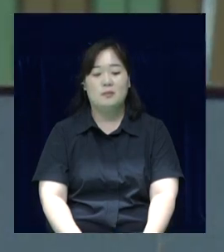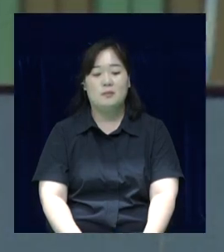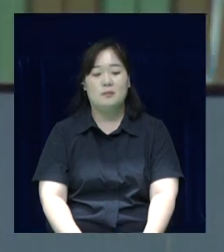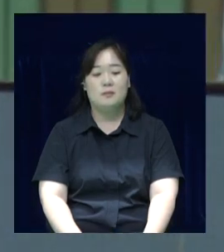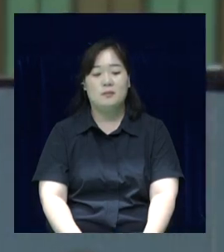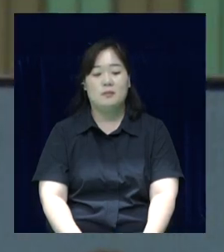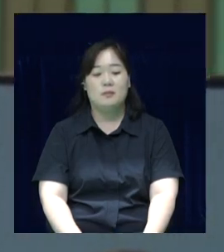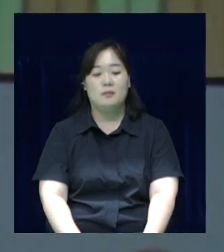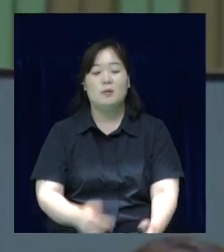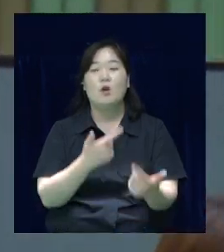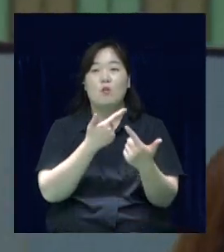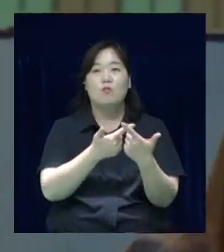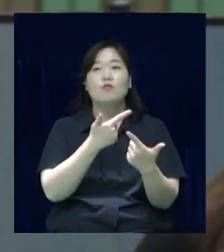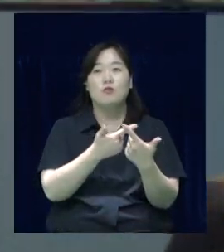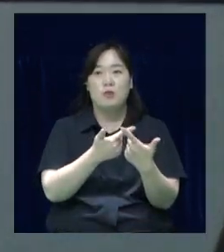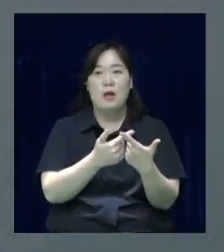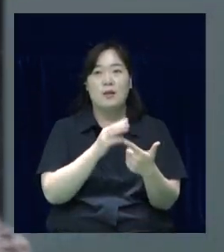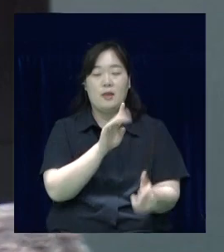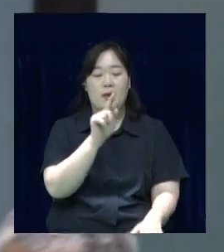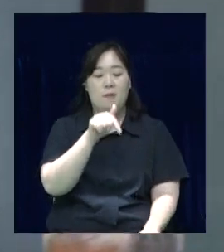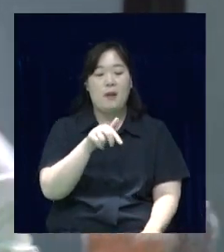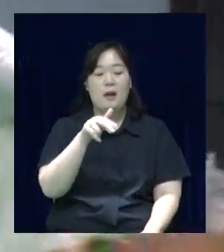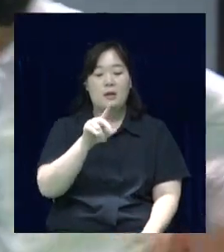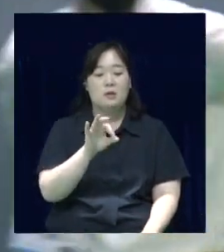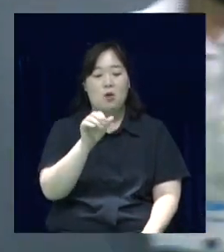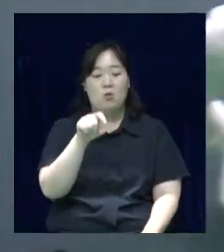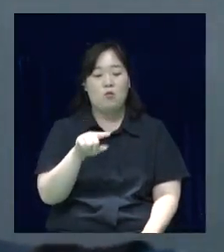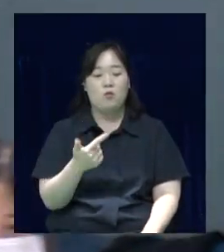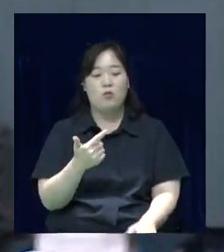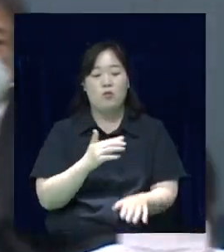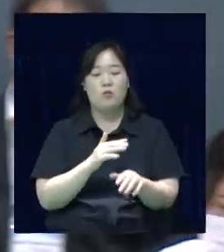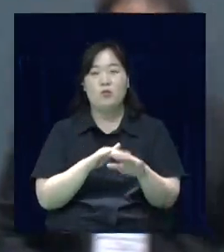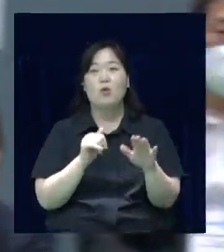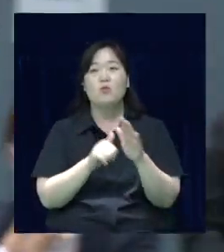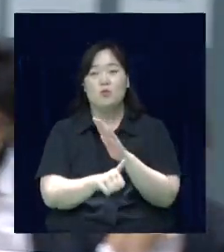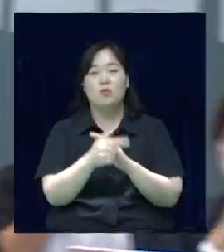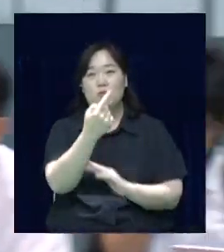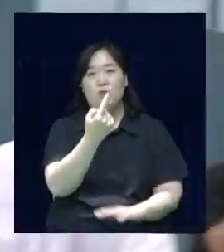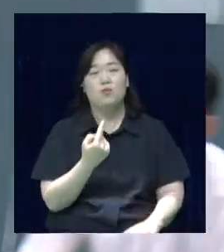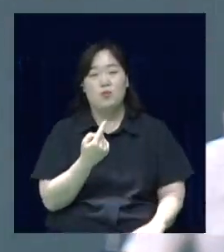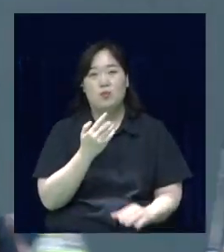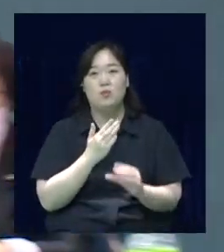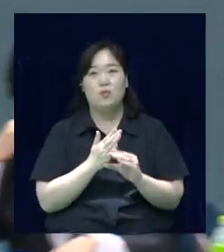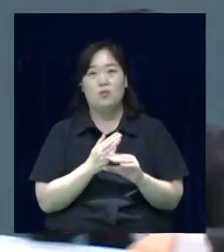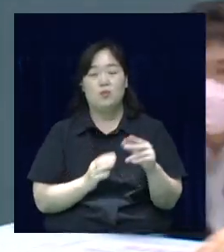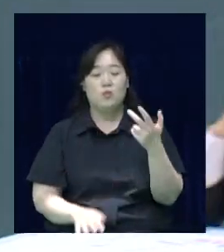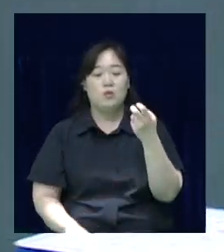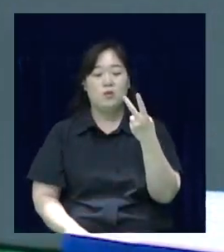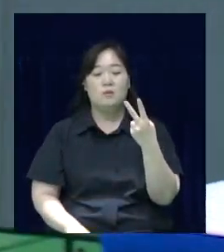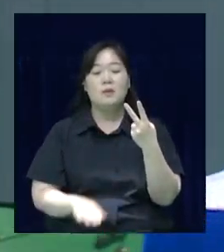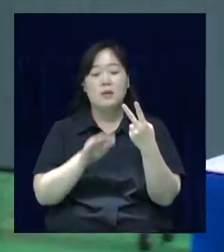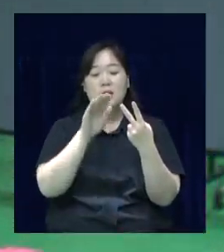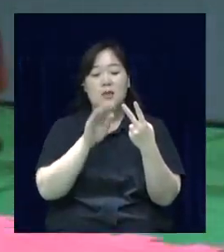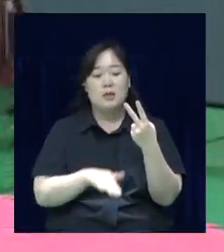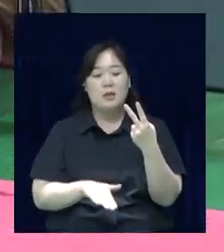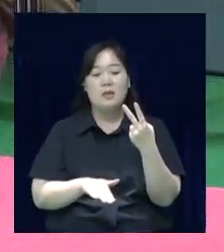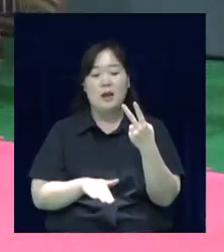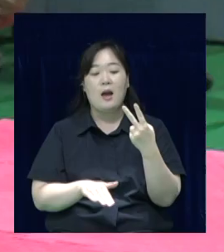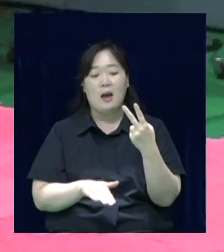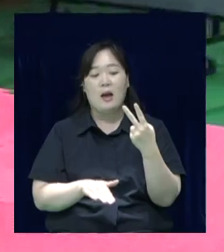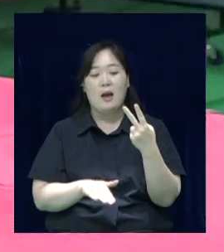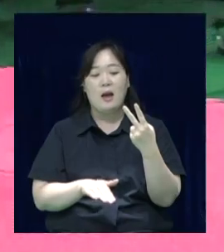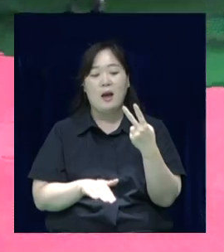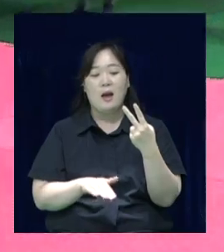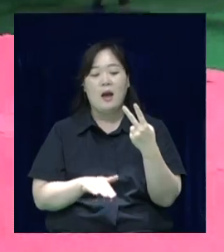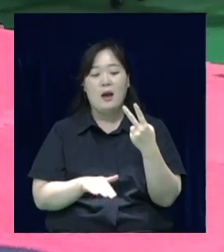자, 부산 소속의 박정훈 선수가 이제 들어서고 있습니다. 72kg 이하